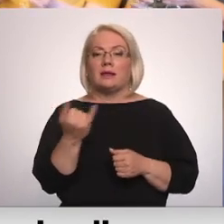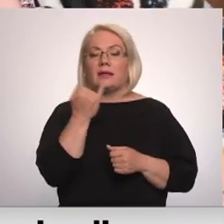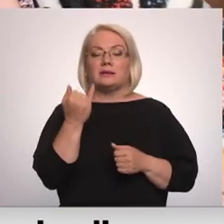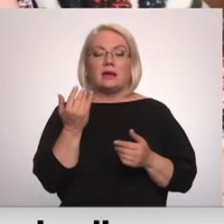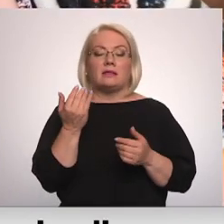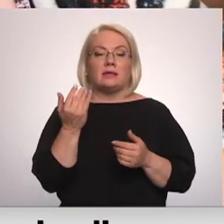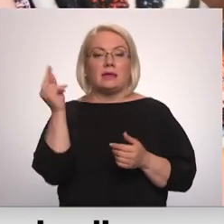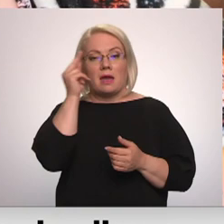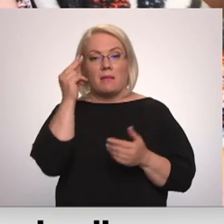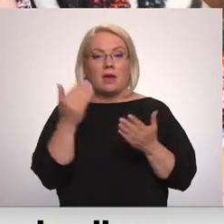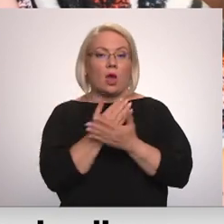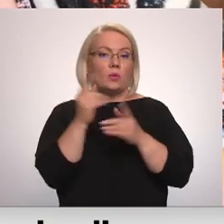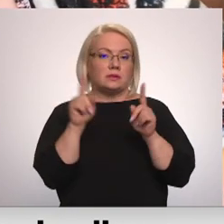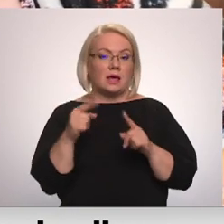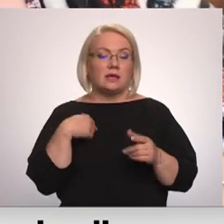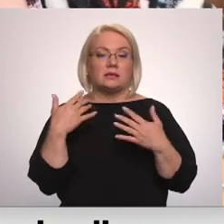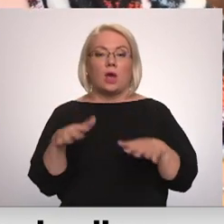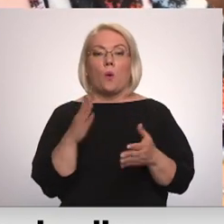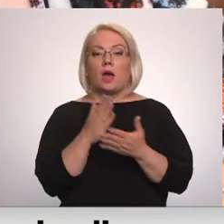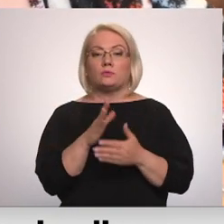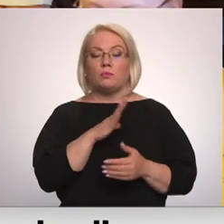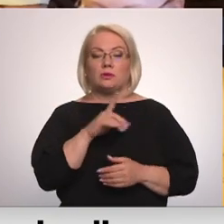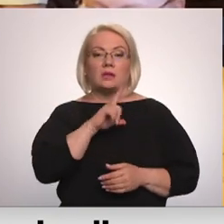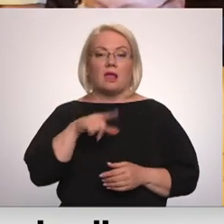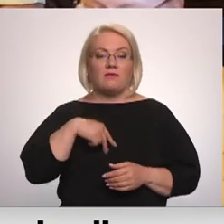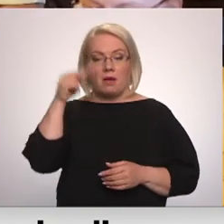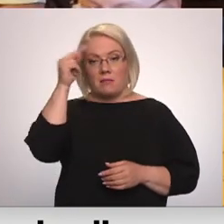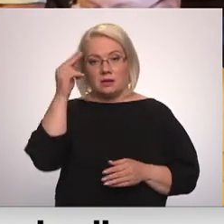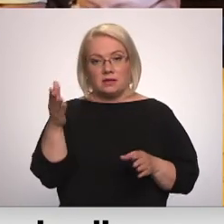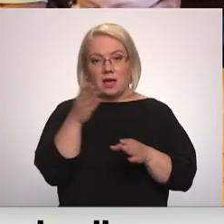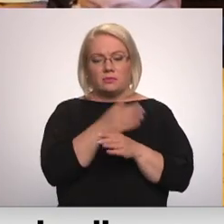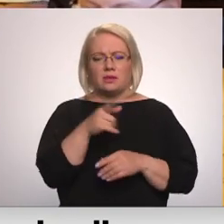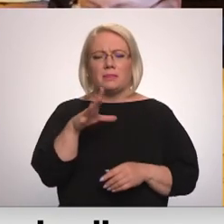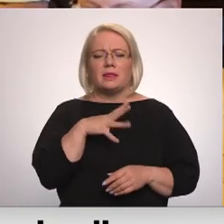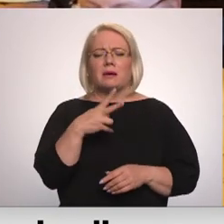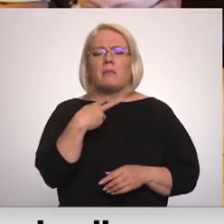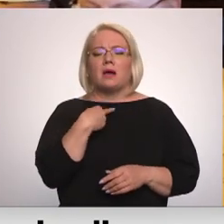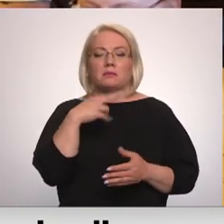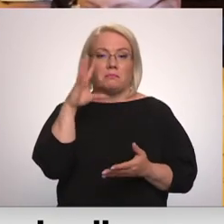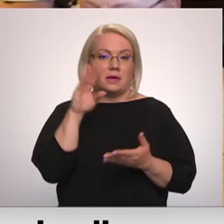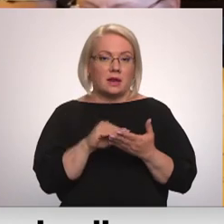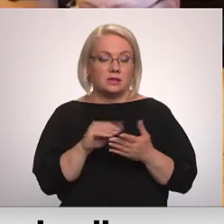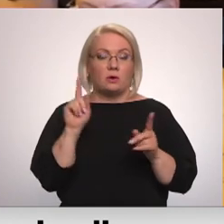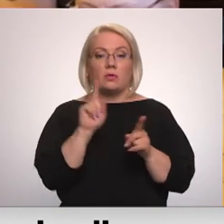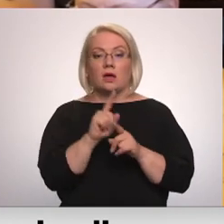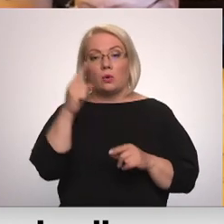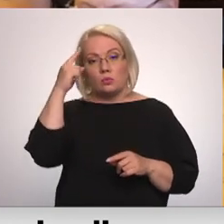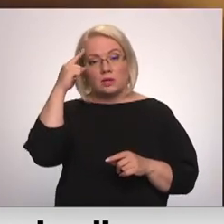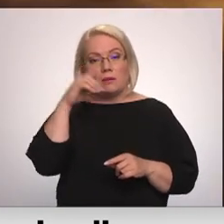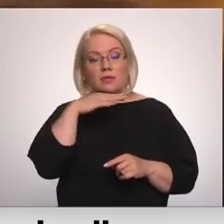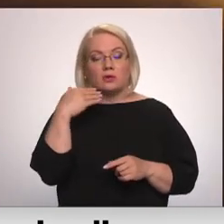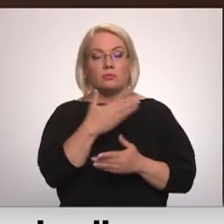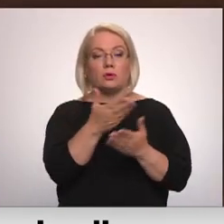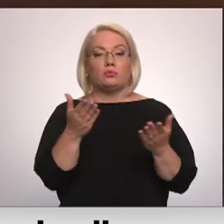jaunas lietas. Es jau esmu bijusi Latvijā mācīties iepriekš. Tā bija tik pārsteidzoša pieredze, un arī uzinājām daudz par